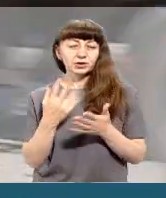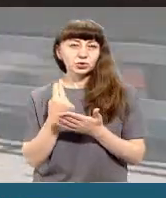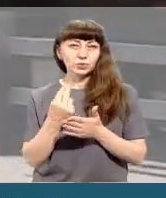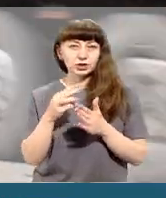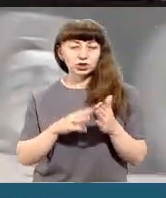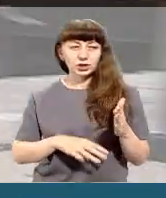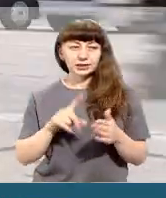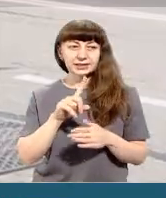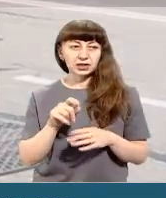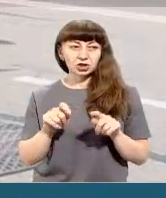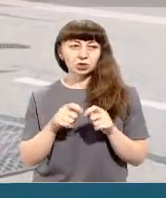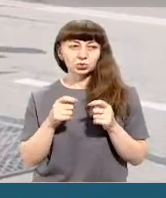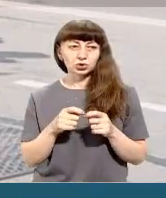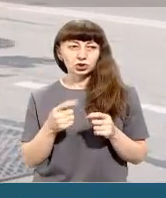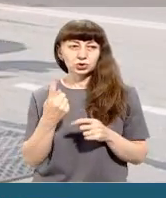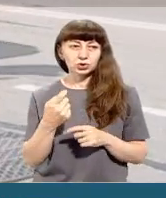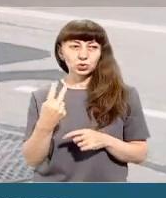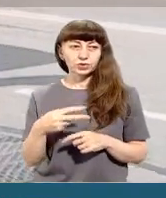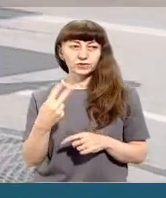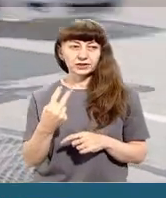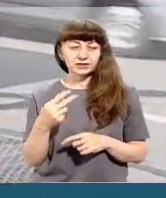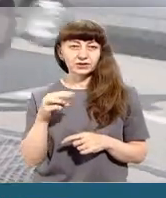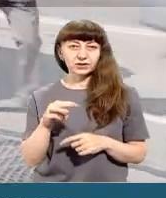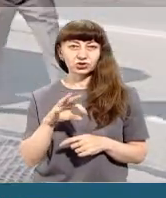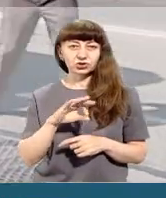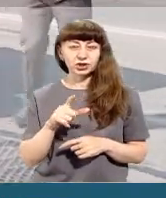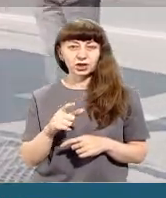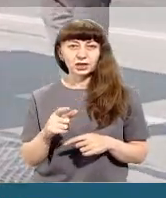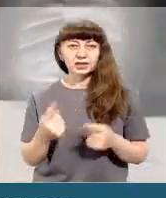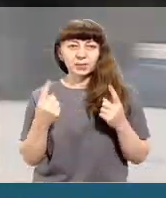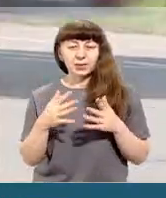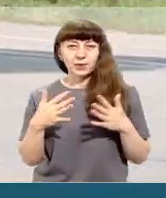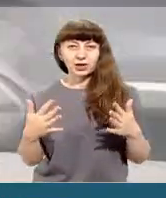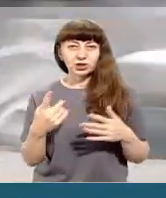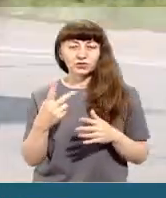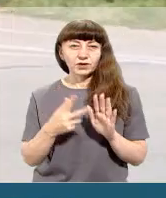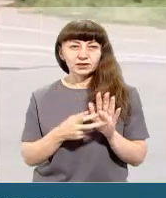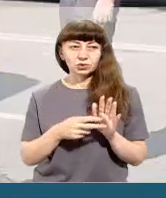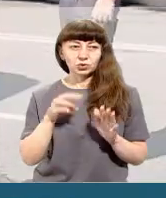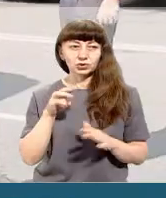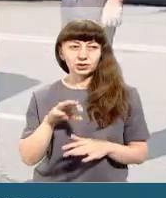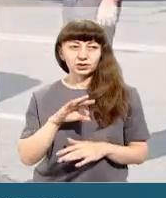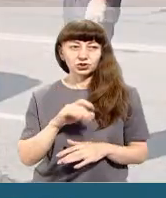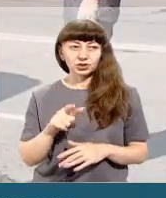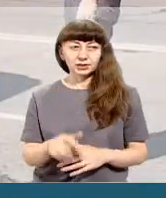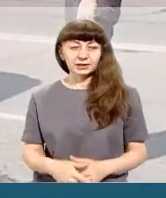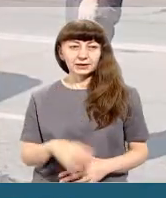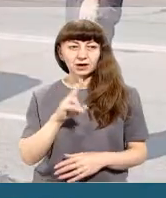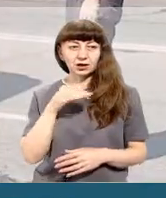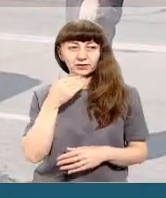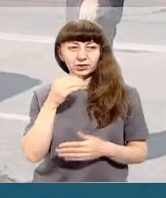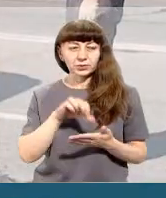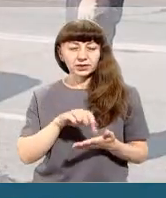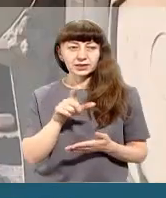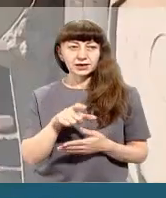сумма штрафа за правонарушение составляет 122 тысячи тенге, максимальная – более 800 тысяч. Как говорят представители